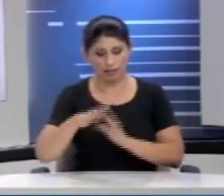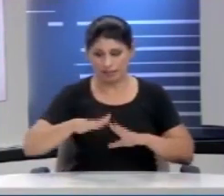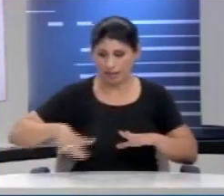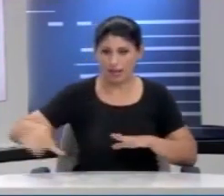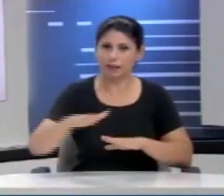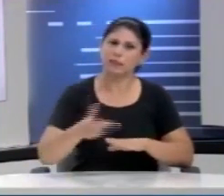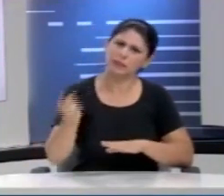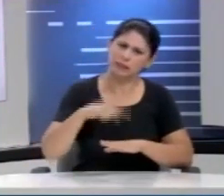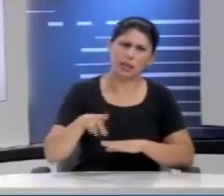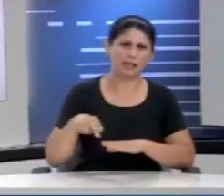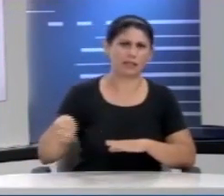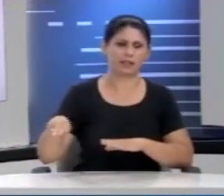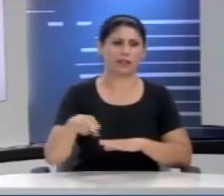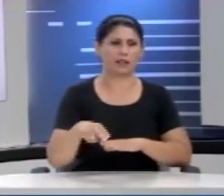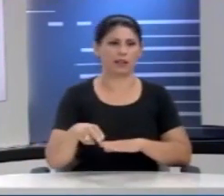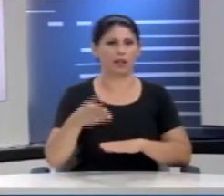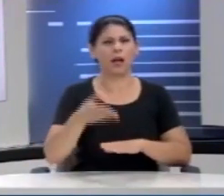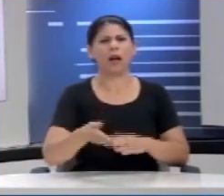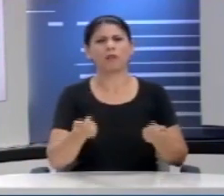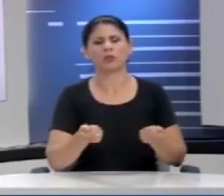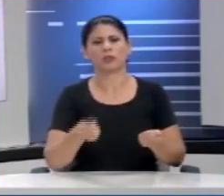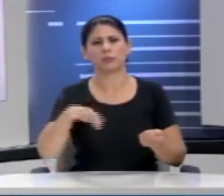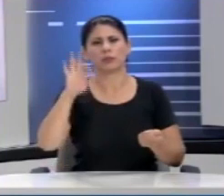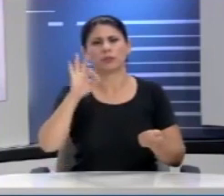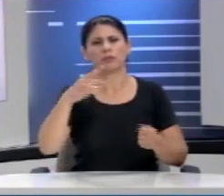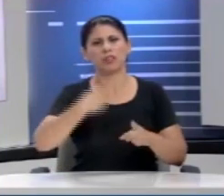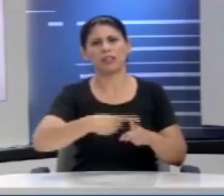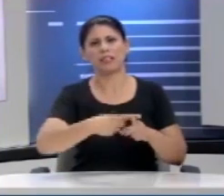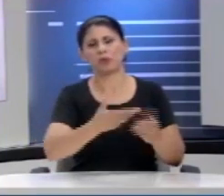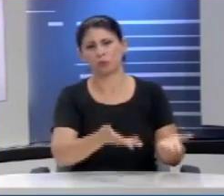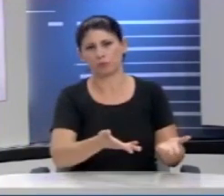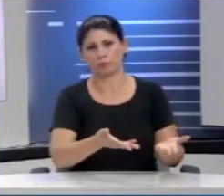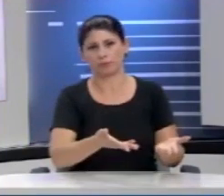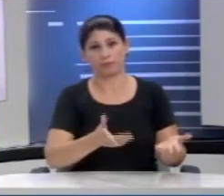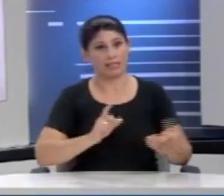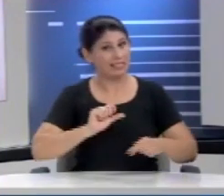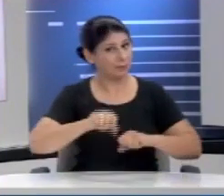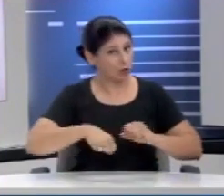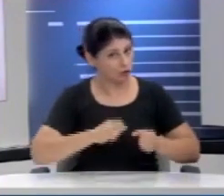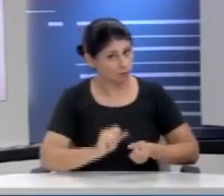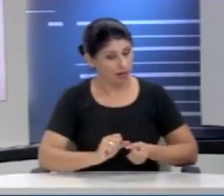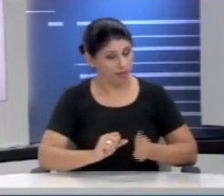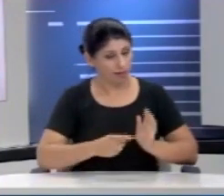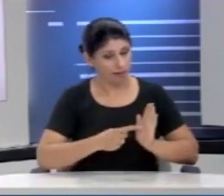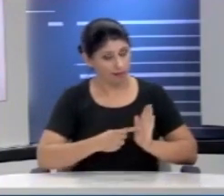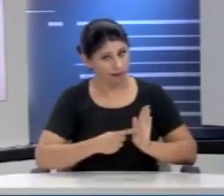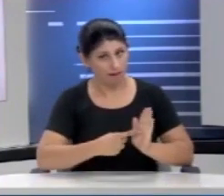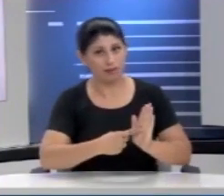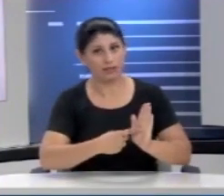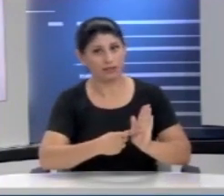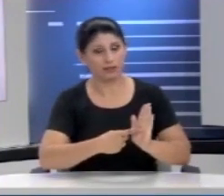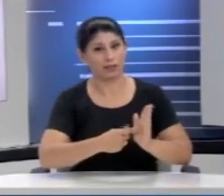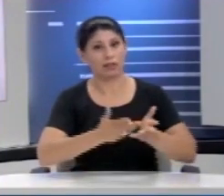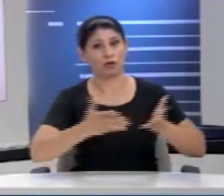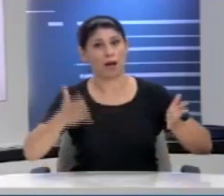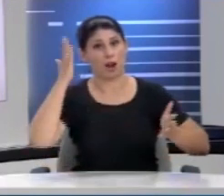έκταση και άλλα σχετικά. Αυτό κάνετε και με την περίπτωση του ελληνικού. Στην προσπάθειά σας να εμφανιστείτε προς